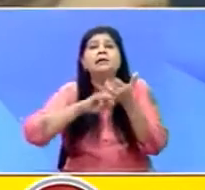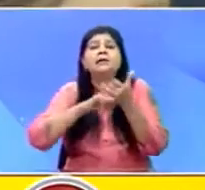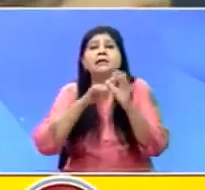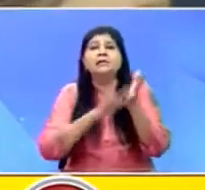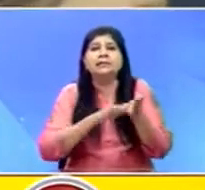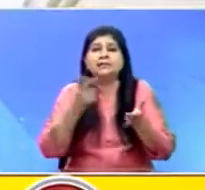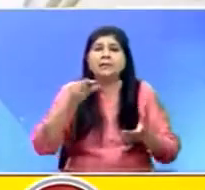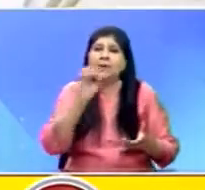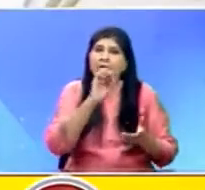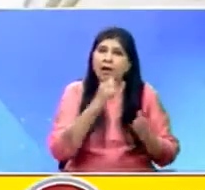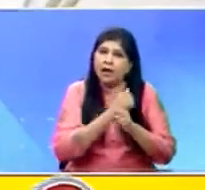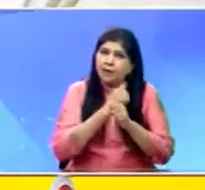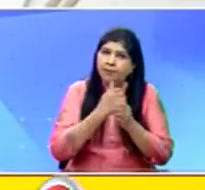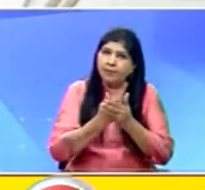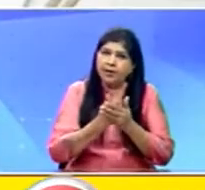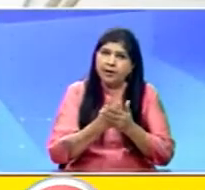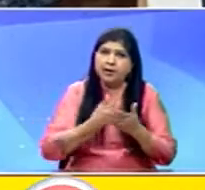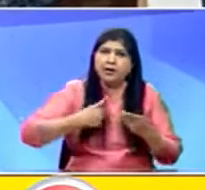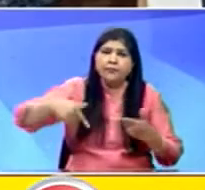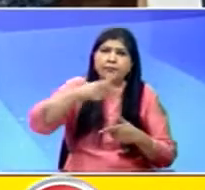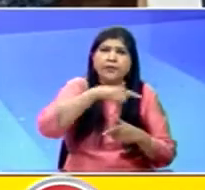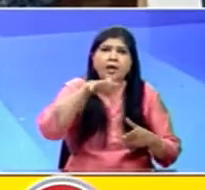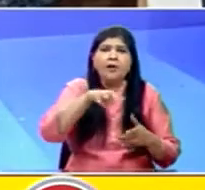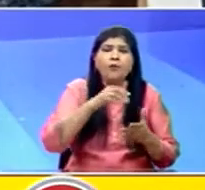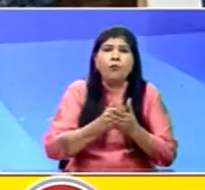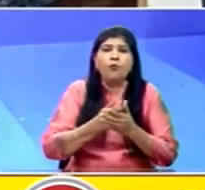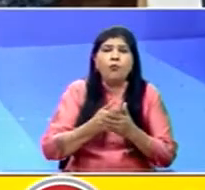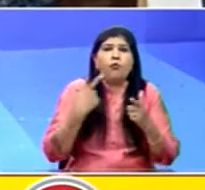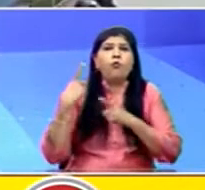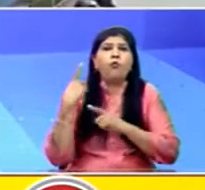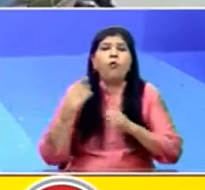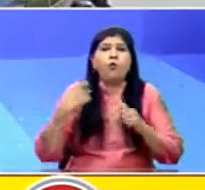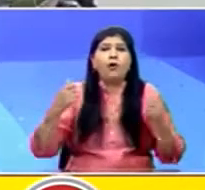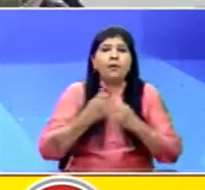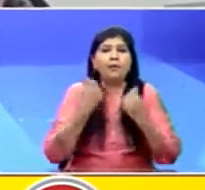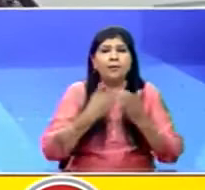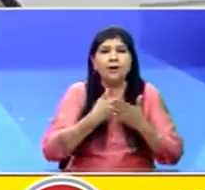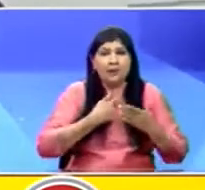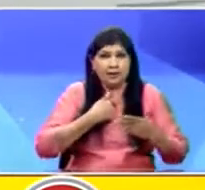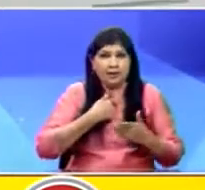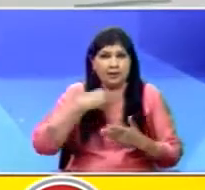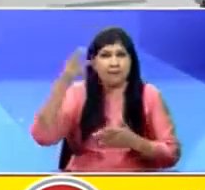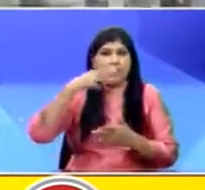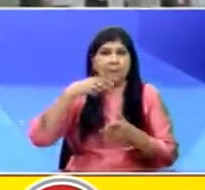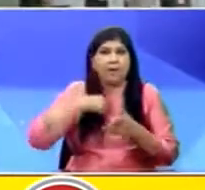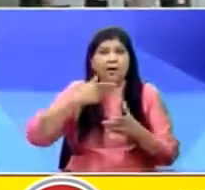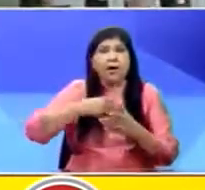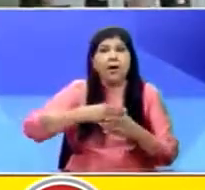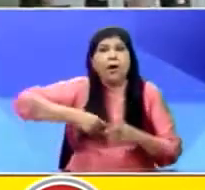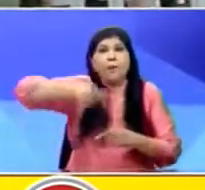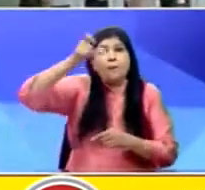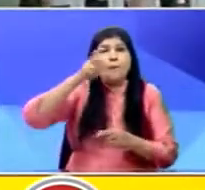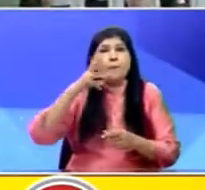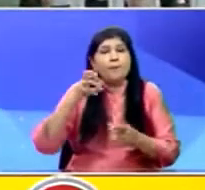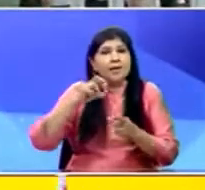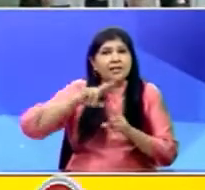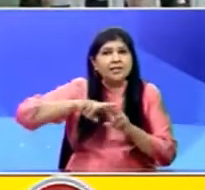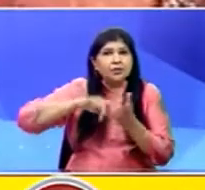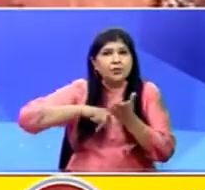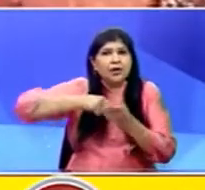पुखरी वार मेमोरियल में तिरंगा फहराने के लिए अपने हाथों से 20 फीट का तिरंगा